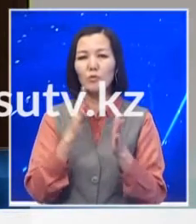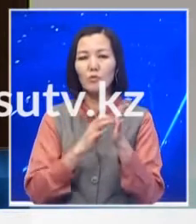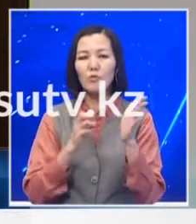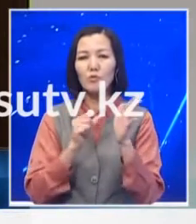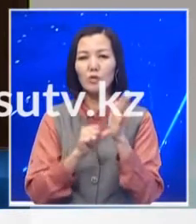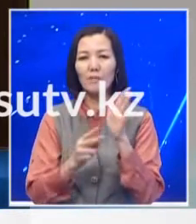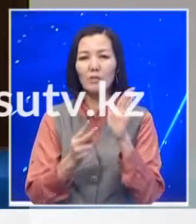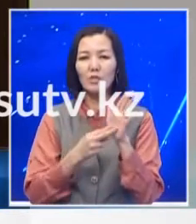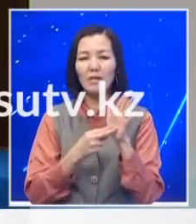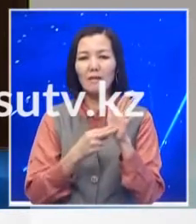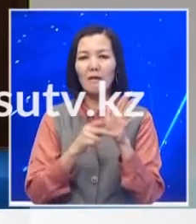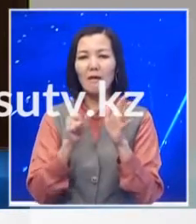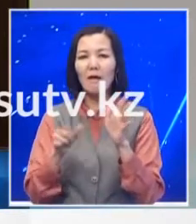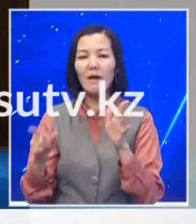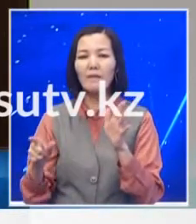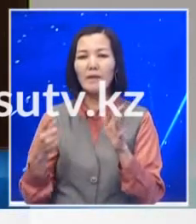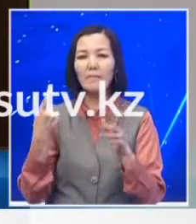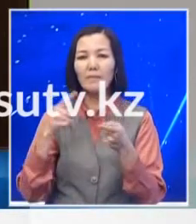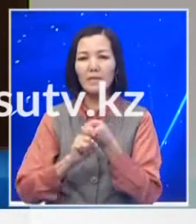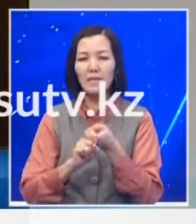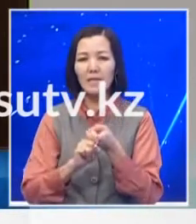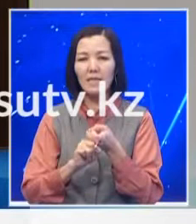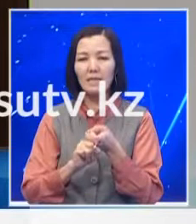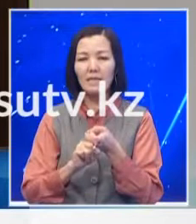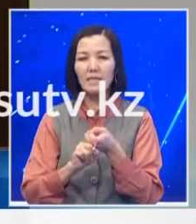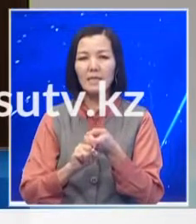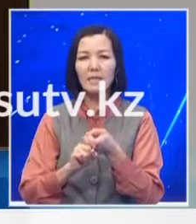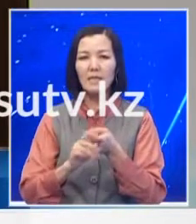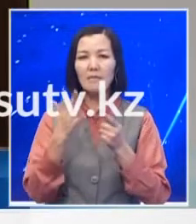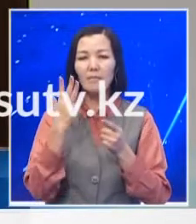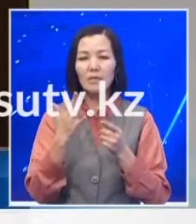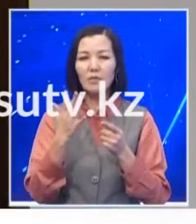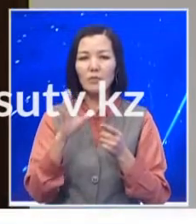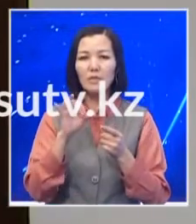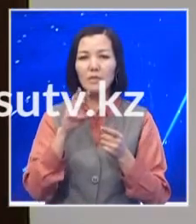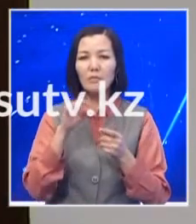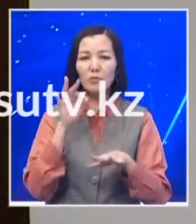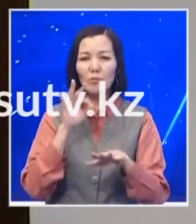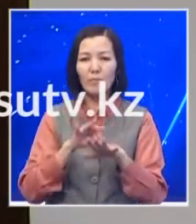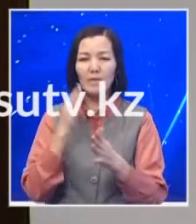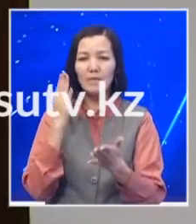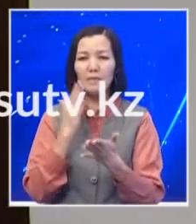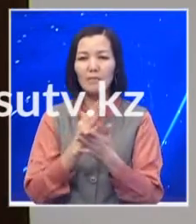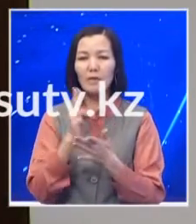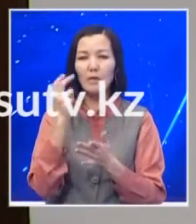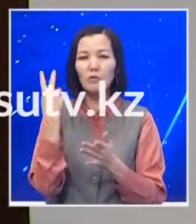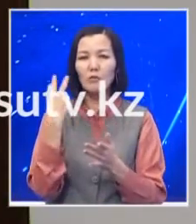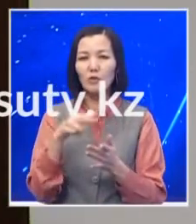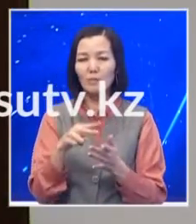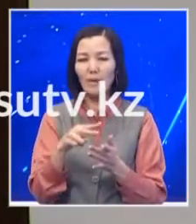13,967 жағдай тіркелген. 15 мыңы симптомды түрді. Соңғы тәулікте 220